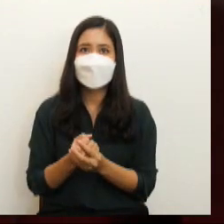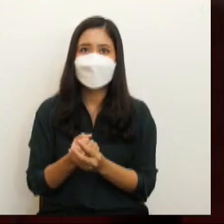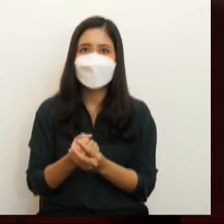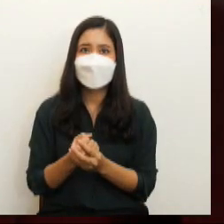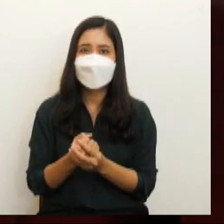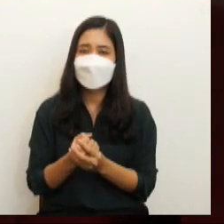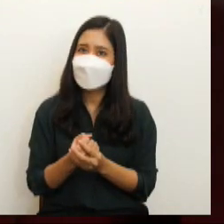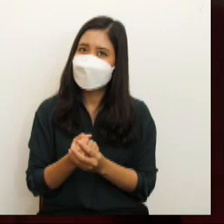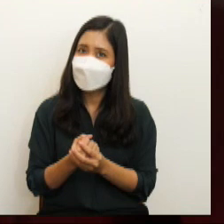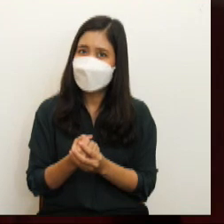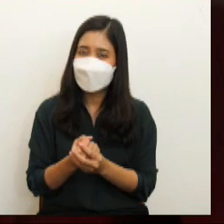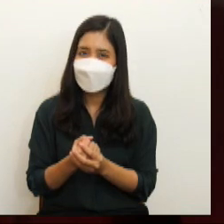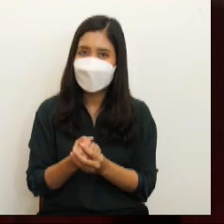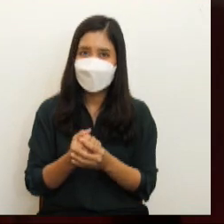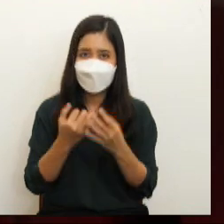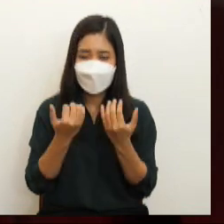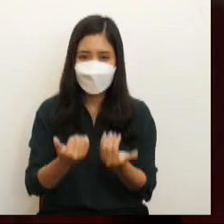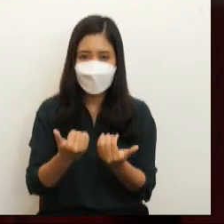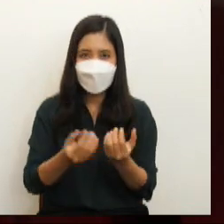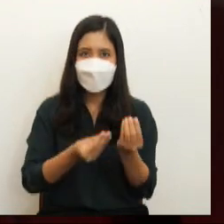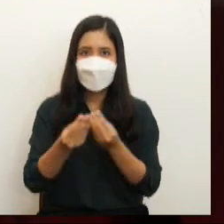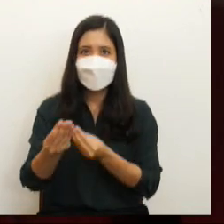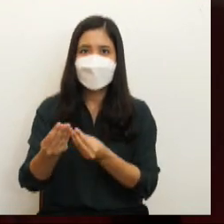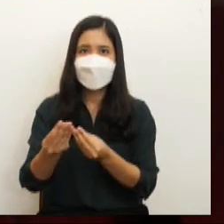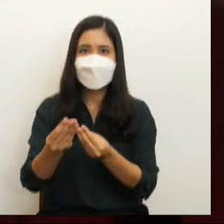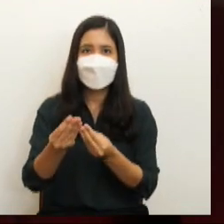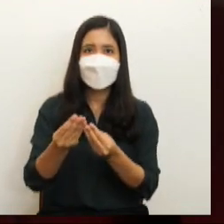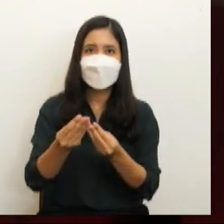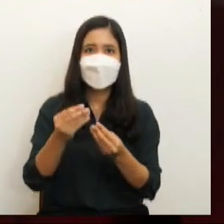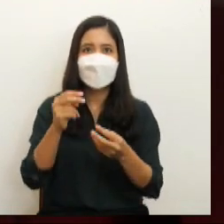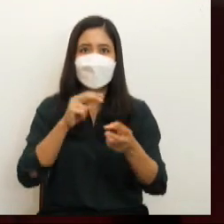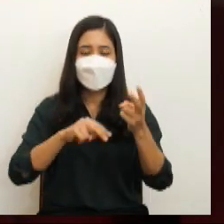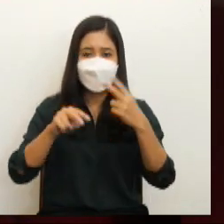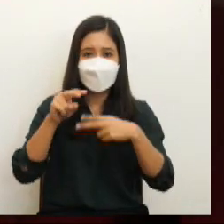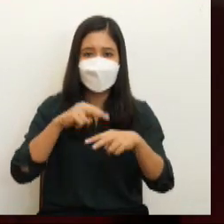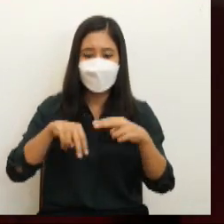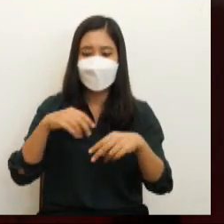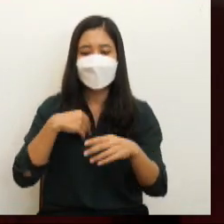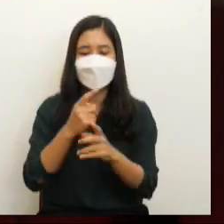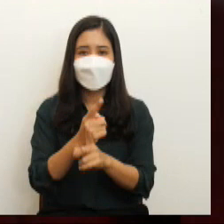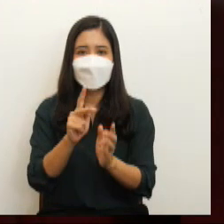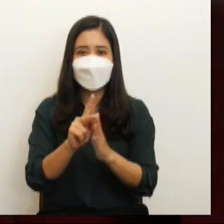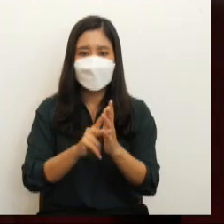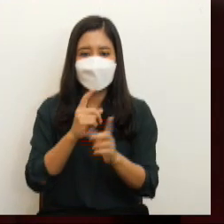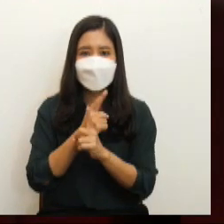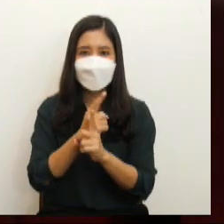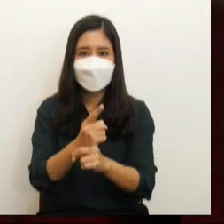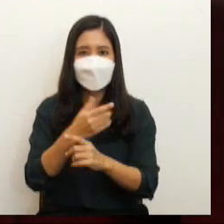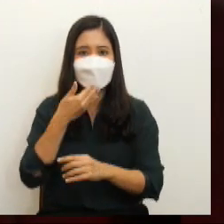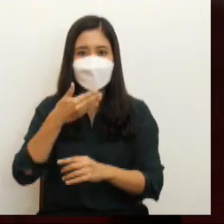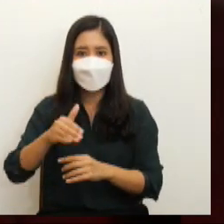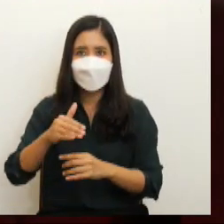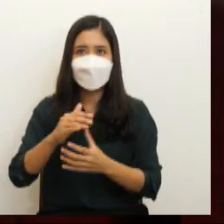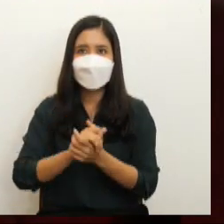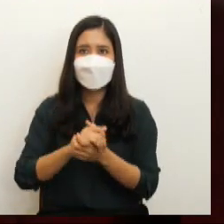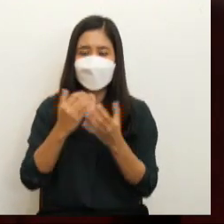การบันทึกบัญชีของวิทยาลัยค่ะแล้วก็ทางการเงินค่ะ แล้วความคาดหวังของหนูล่ะคะลูกในช่วงสถาน